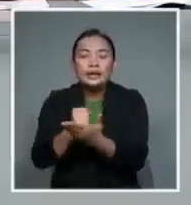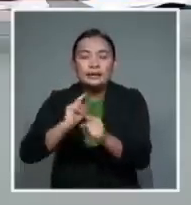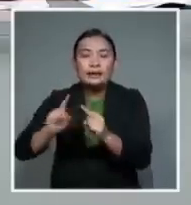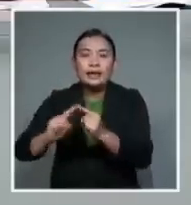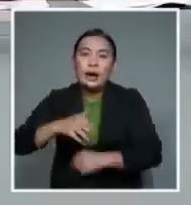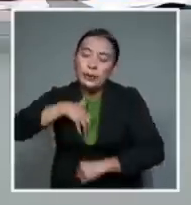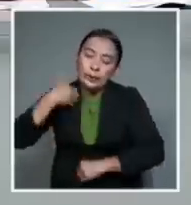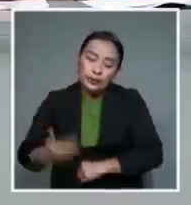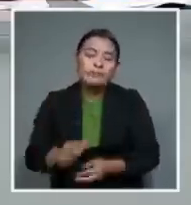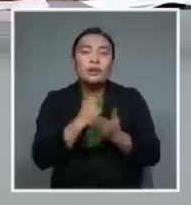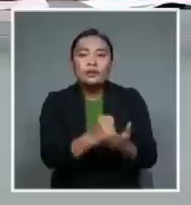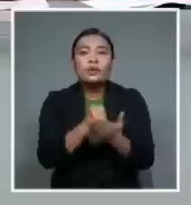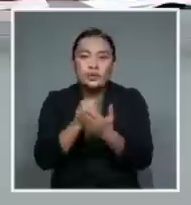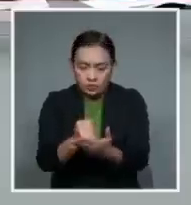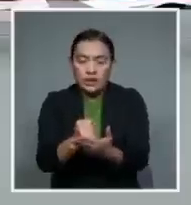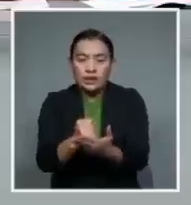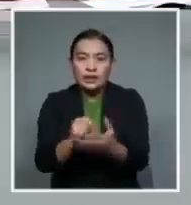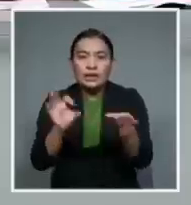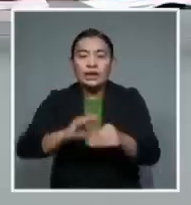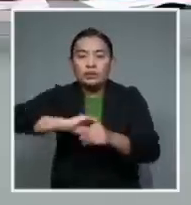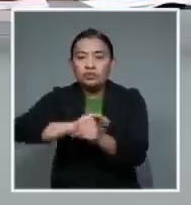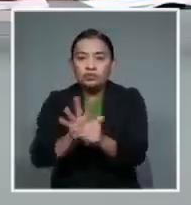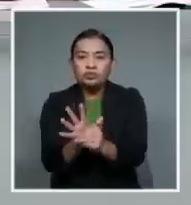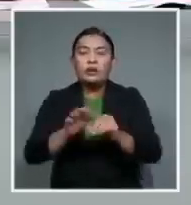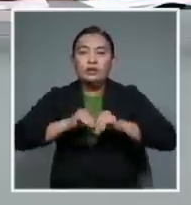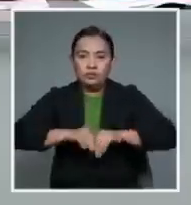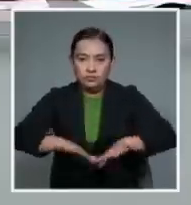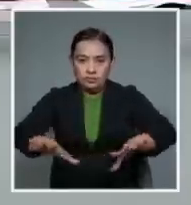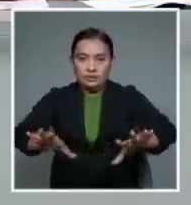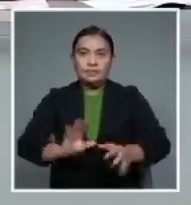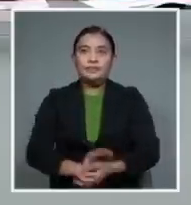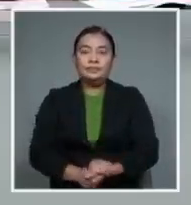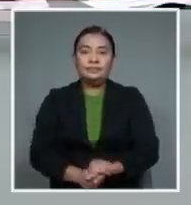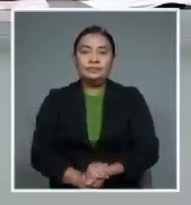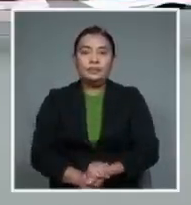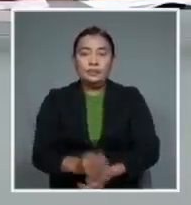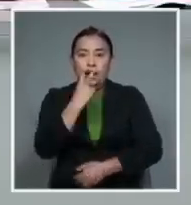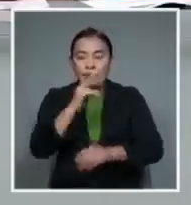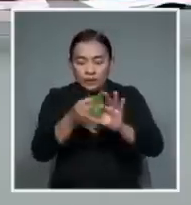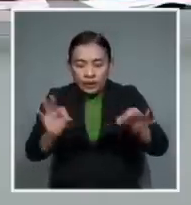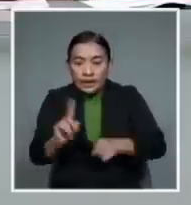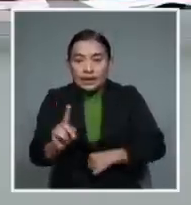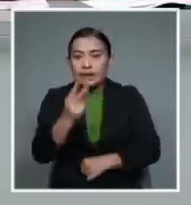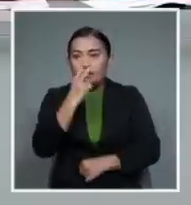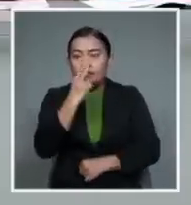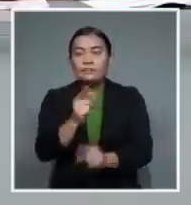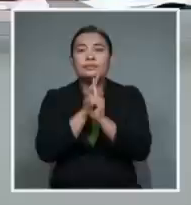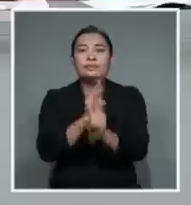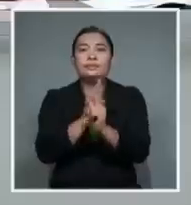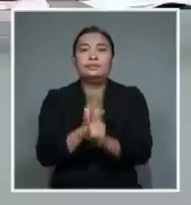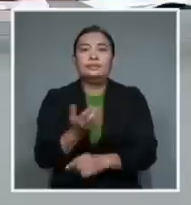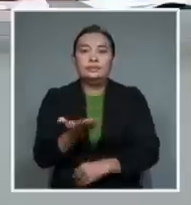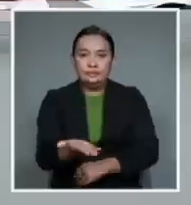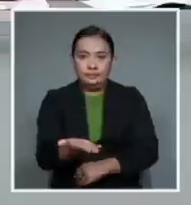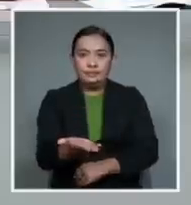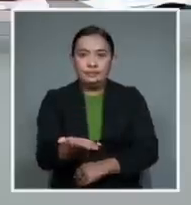อนในช่วงเวลาที่มีสถานการณ์การระบาดของไวรัสโควิด-19 นั่นเองนะคะบรรยากาศและรายละเอียดเป็นอย่างไรบ้างติดตามจากคุณธันรมนไพศา